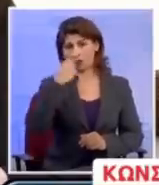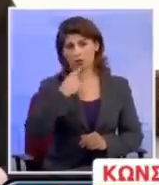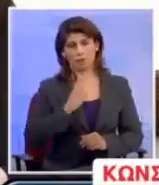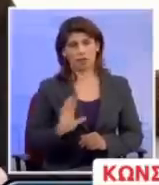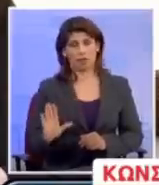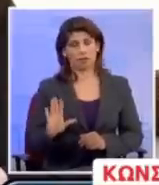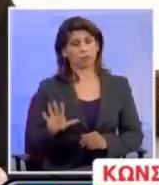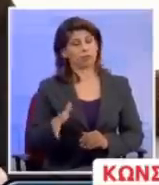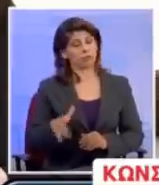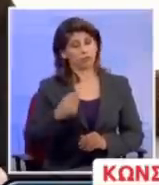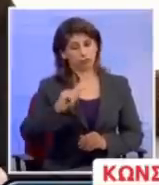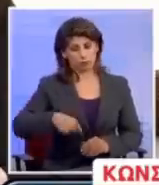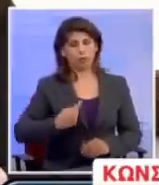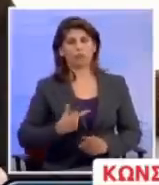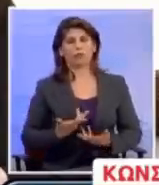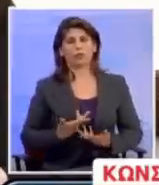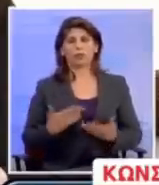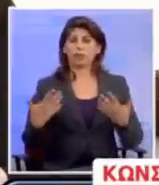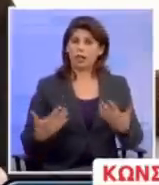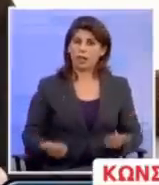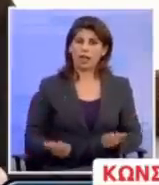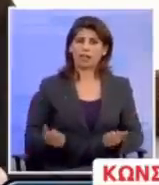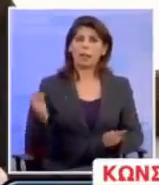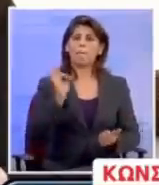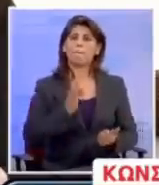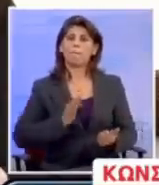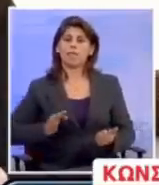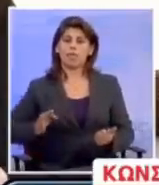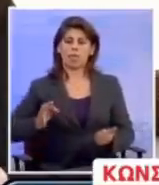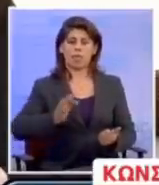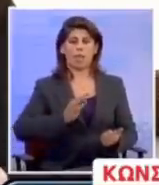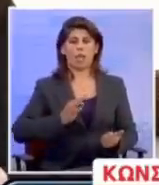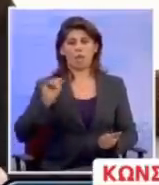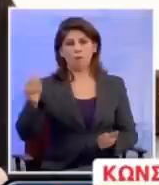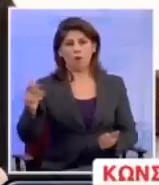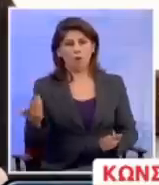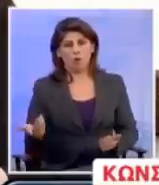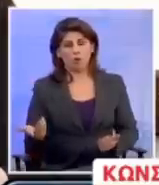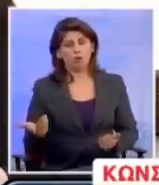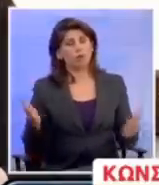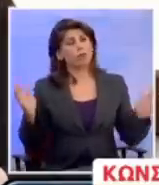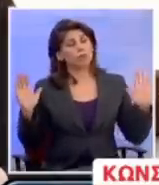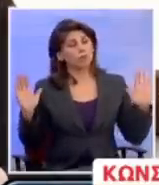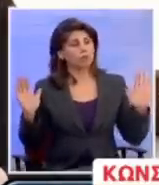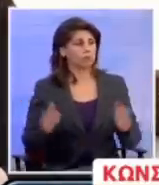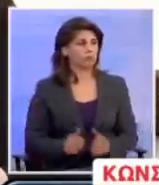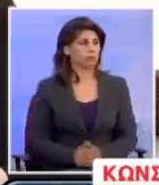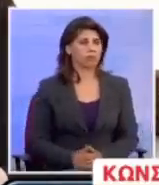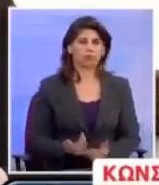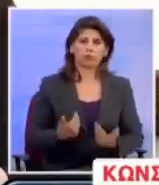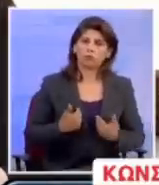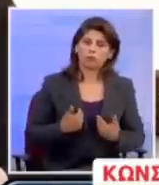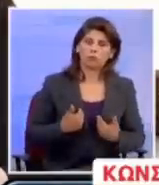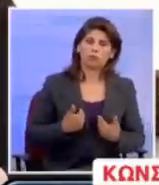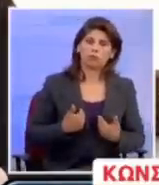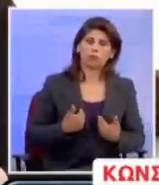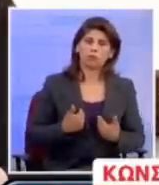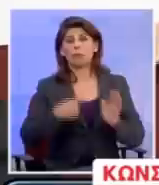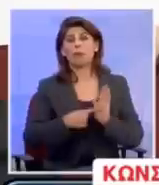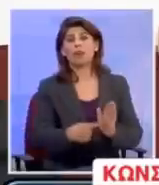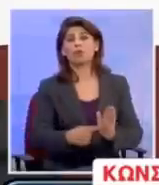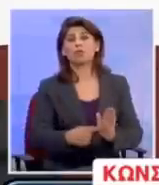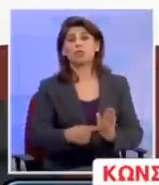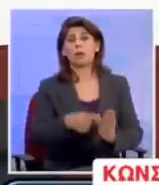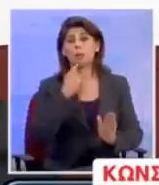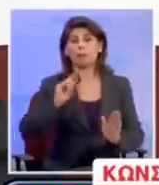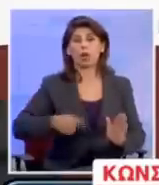Προφανώς προσβληθήκατε ως έχον τη μήγα. Σε κάθε όμως περίπτωση. Δεν ψήφισα, τι να δεν πούμε. Περίπτωση... Καμία μίγα.